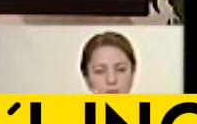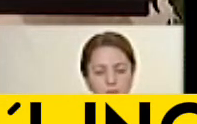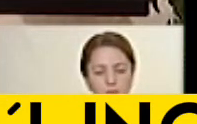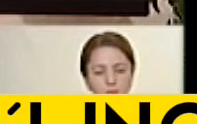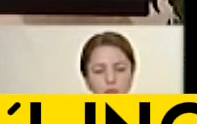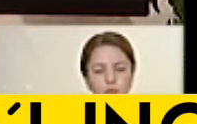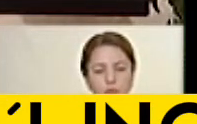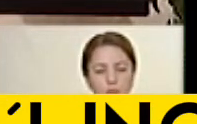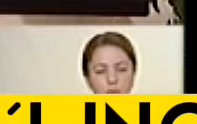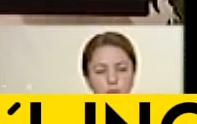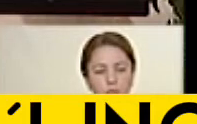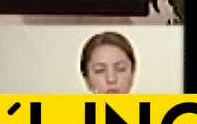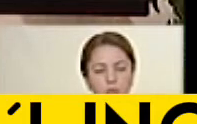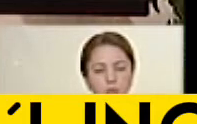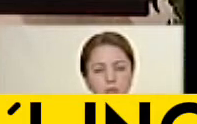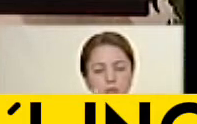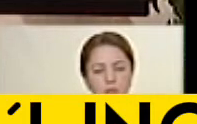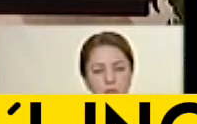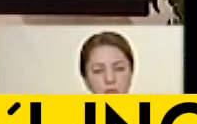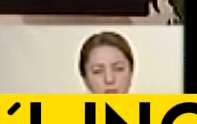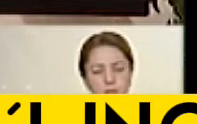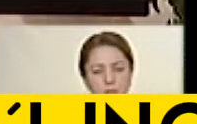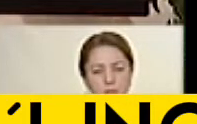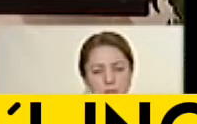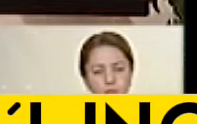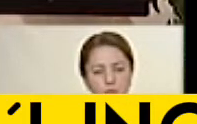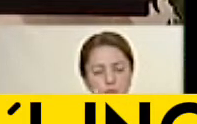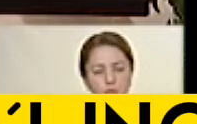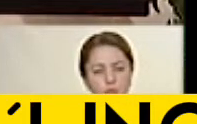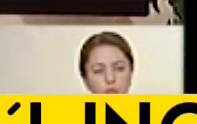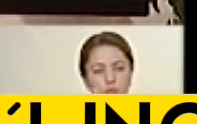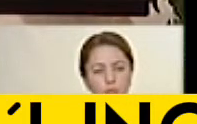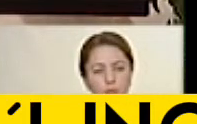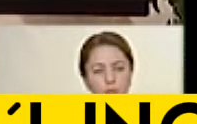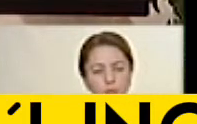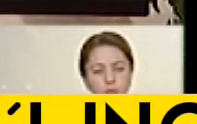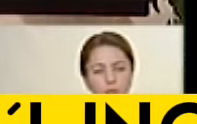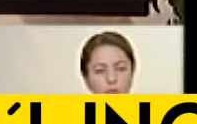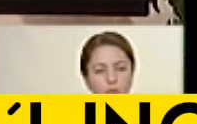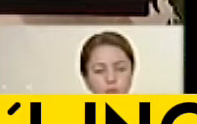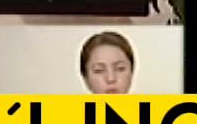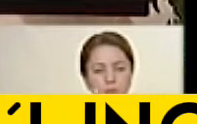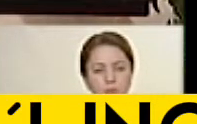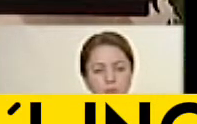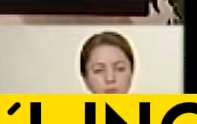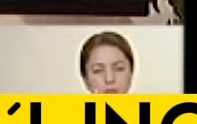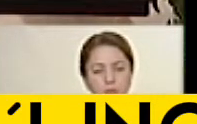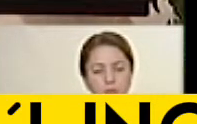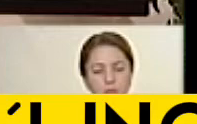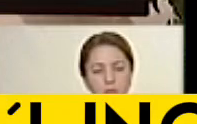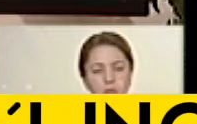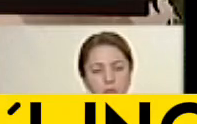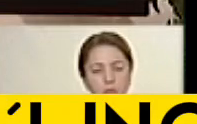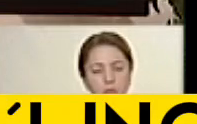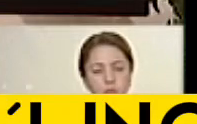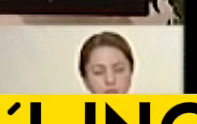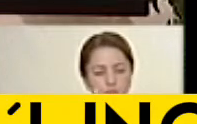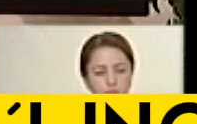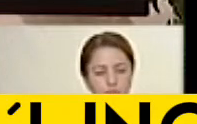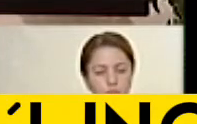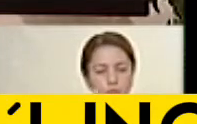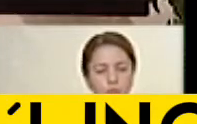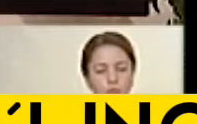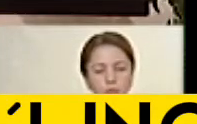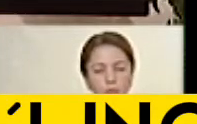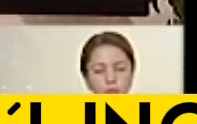liniyasi orqali bir kecha kunduzda, demak, o'tishi mumkin bo'lgan poyezdlar miqdorini tushunishimiz mumkin. Bular ana shu